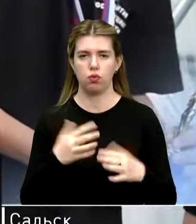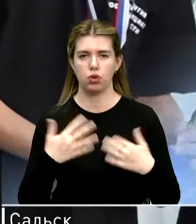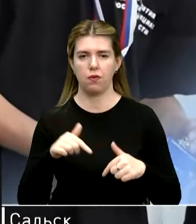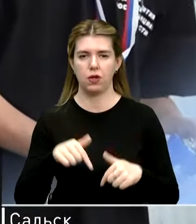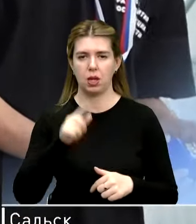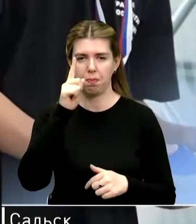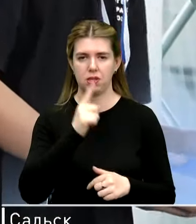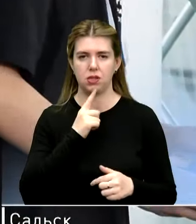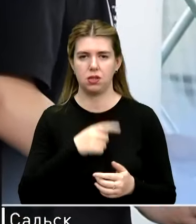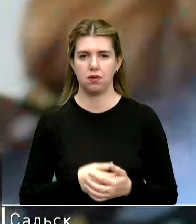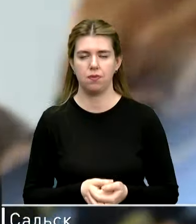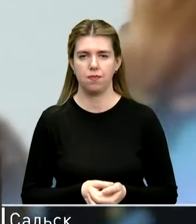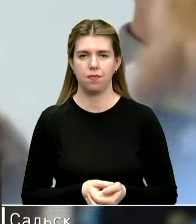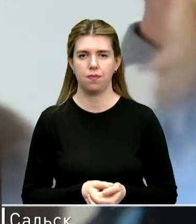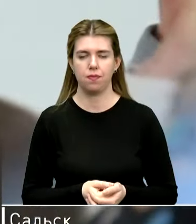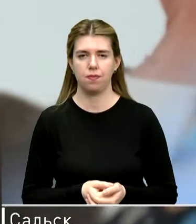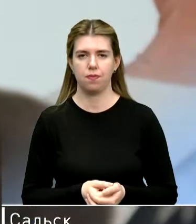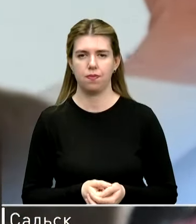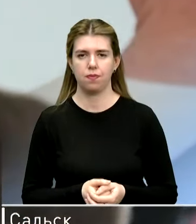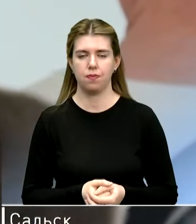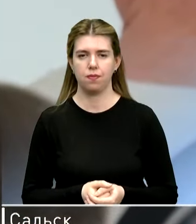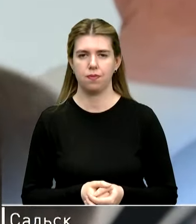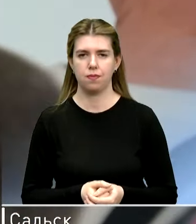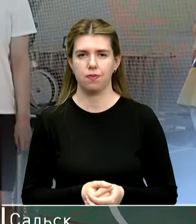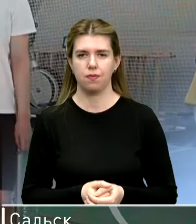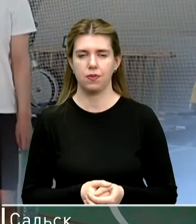этом месяце. Владимир Карловский, Виктор Леонтьев,